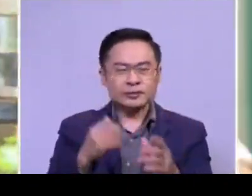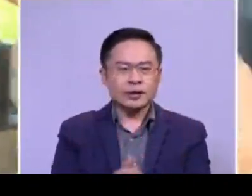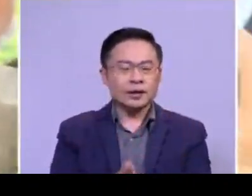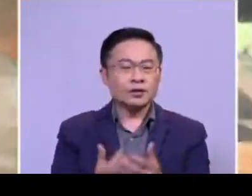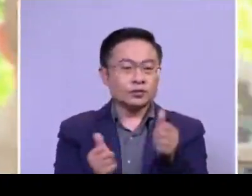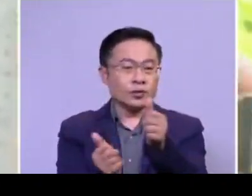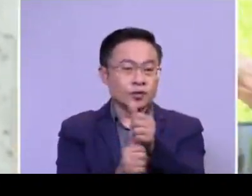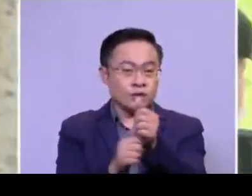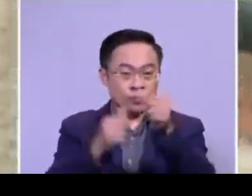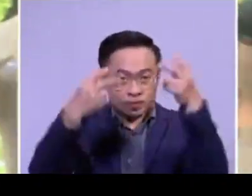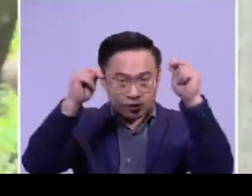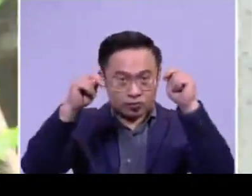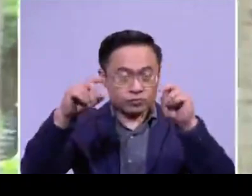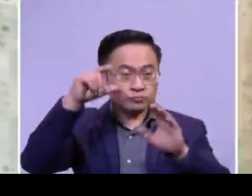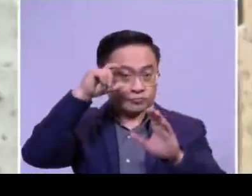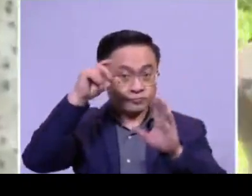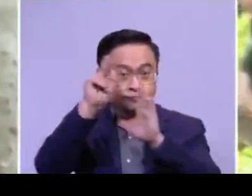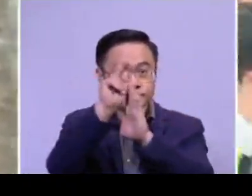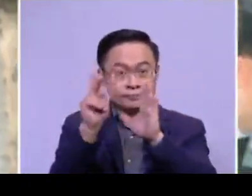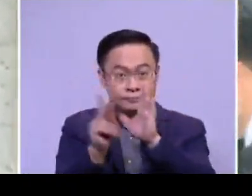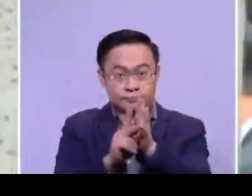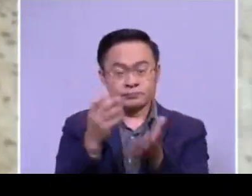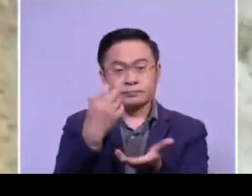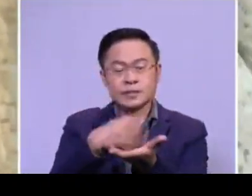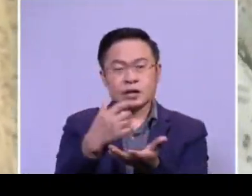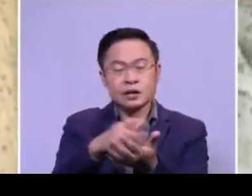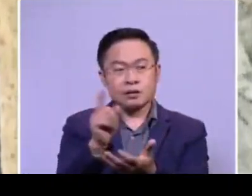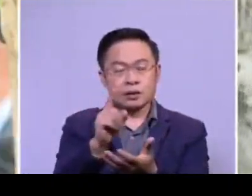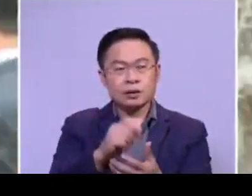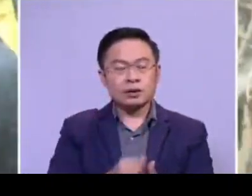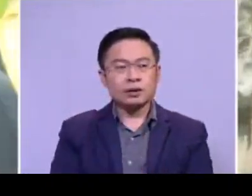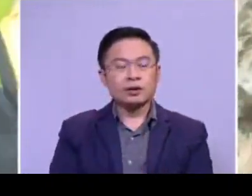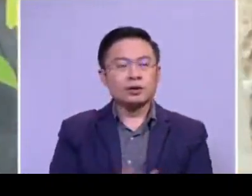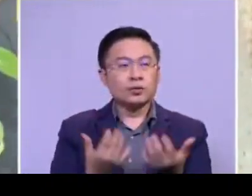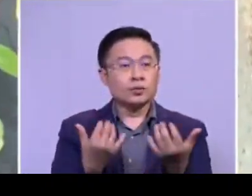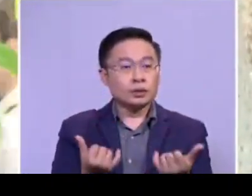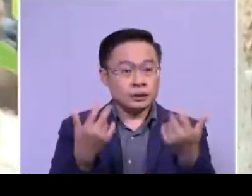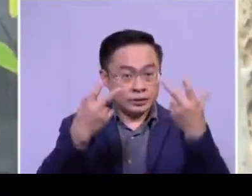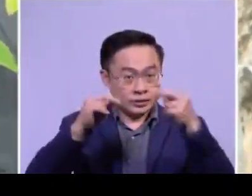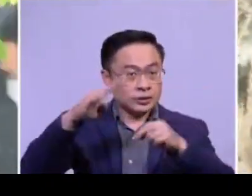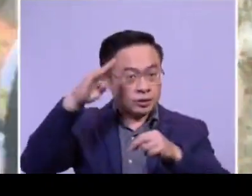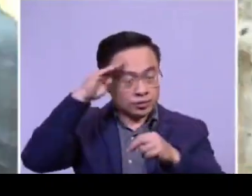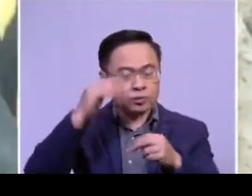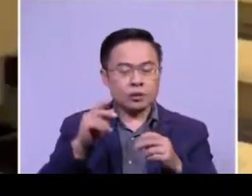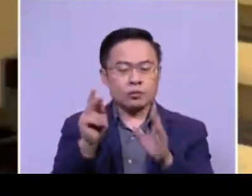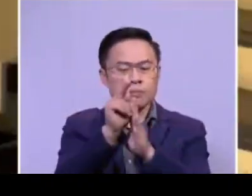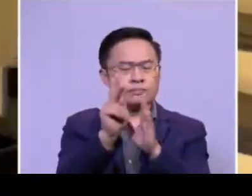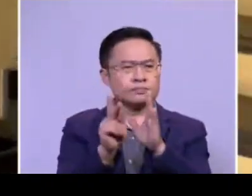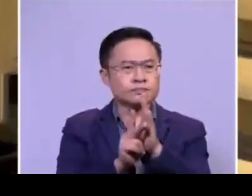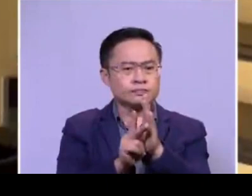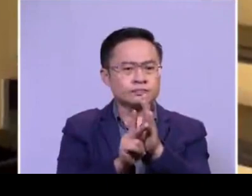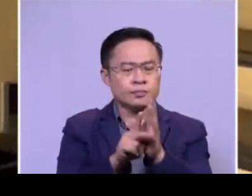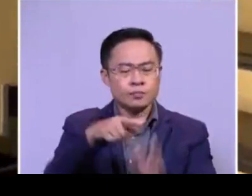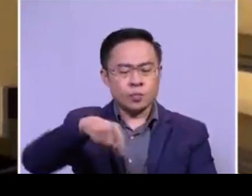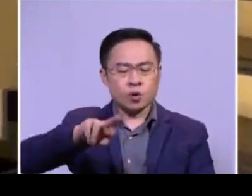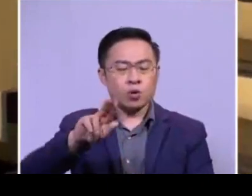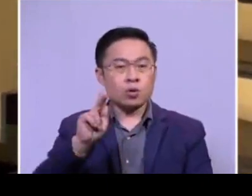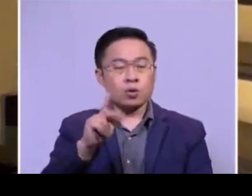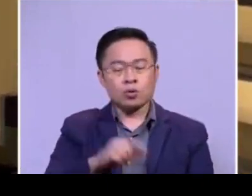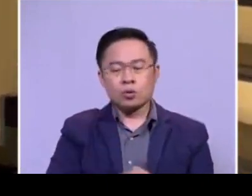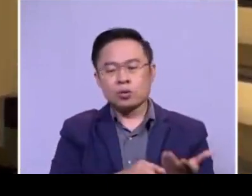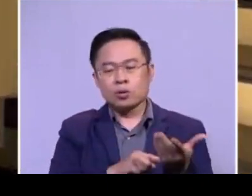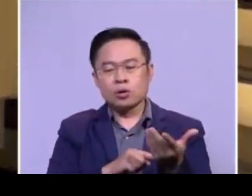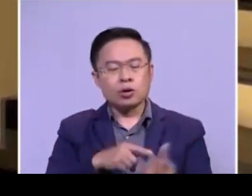คุณวิษณุเครืองามรองนายกรัฐมนตรีก็ให้สัมภาษณ์นะคะว่าท่านนายกรัฐมนตรีได้นำพระราชกฤษฎีกายุบสภาผู้แทน